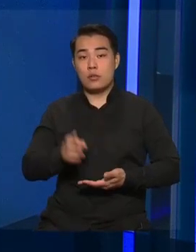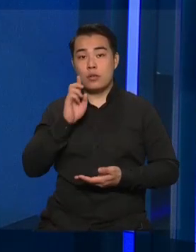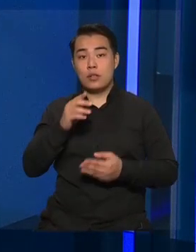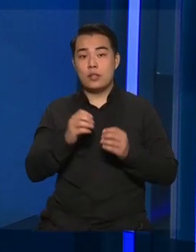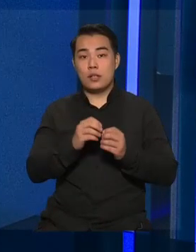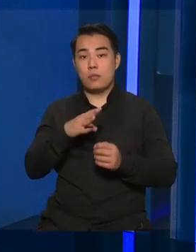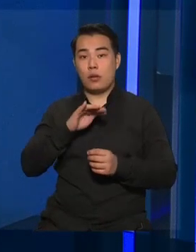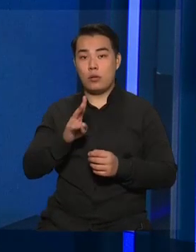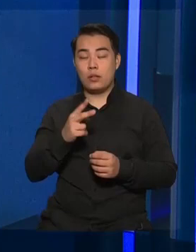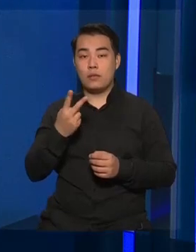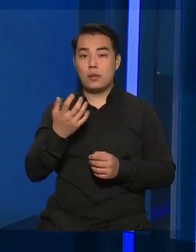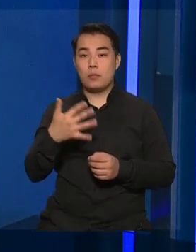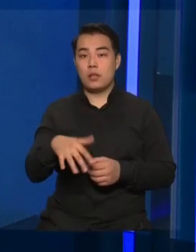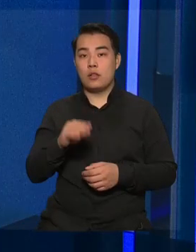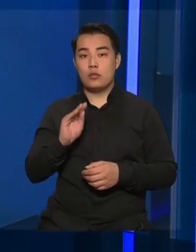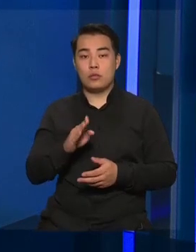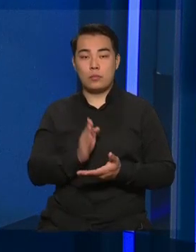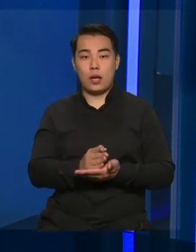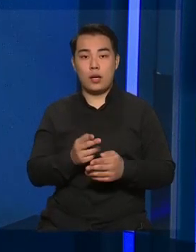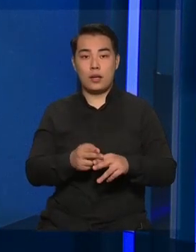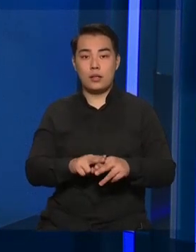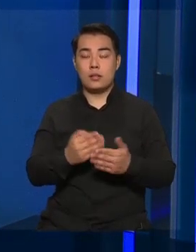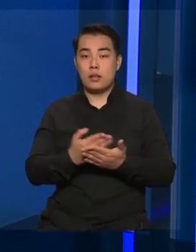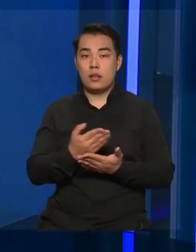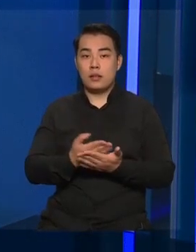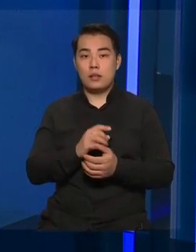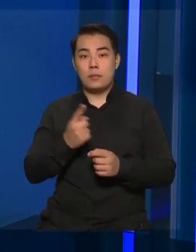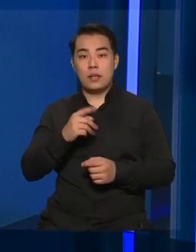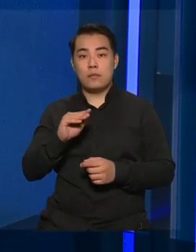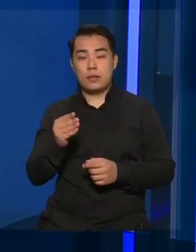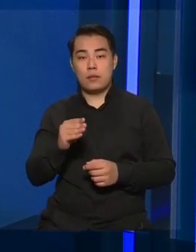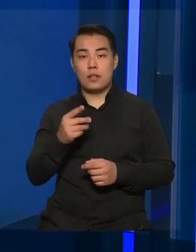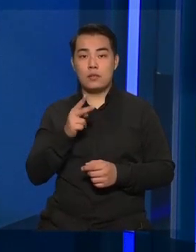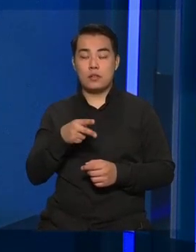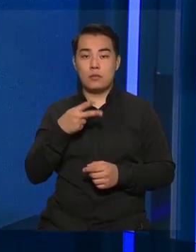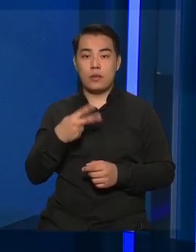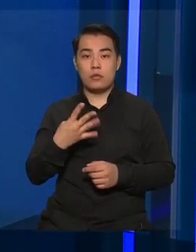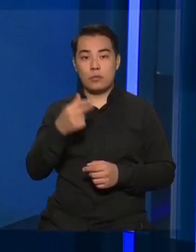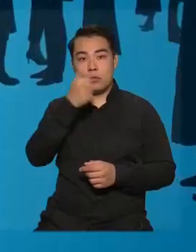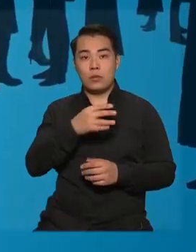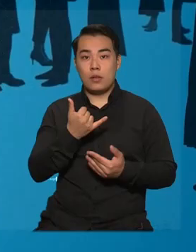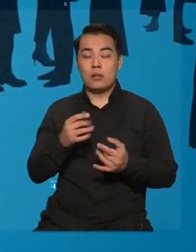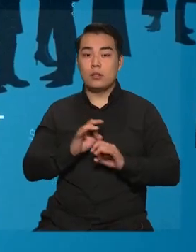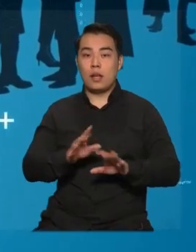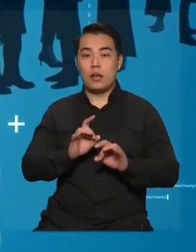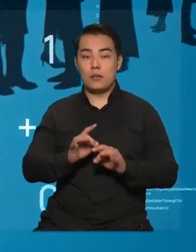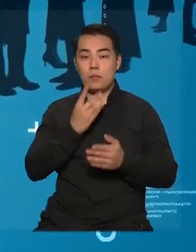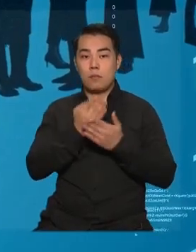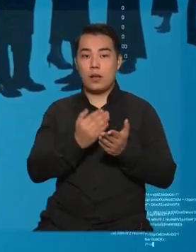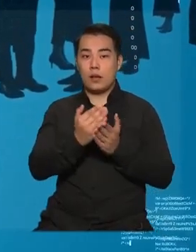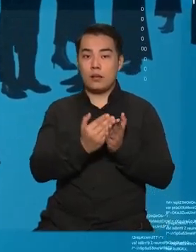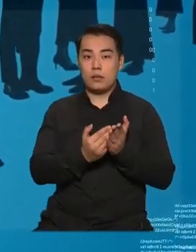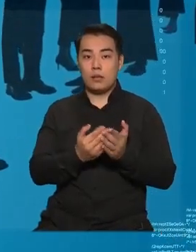почти 10 миллионов 250 тысяч. Такие данные на 1 февраля 2024 года приводит Бюро национальной